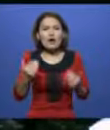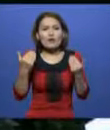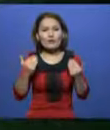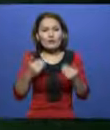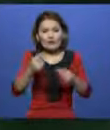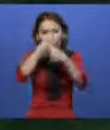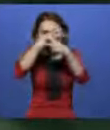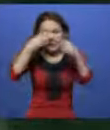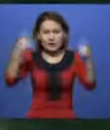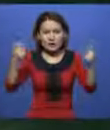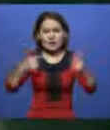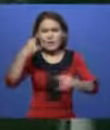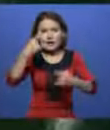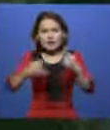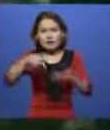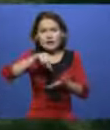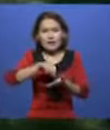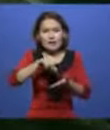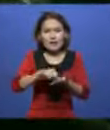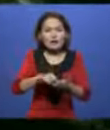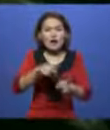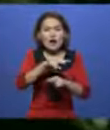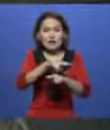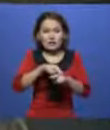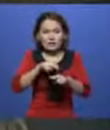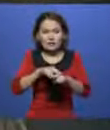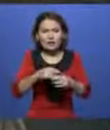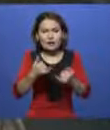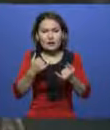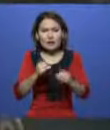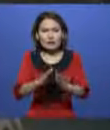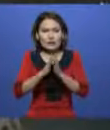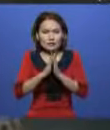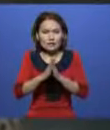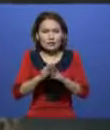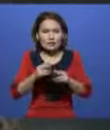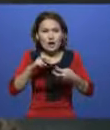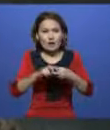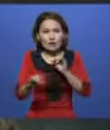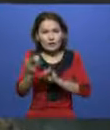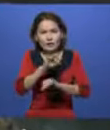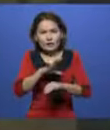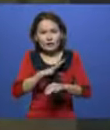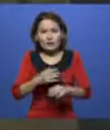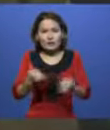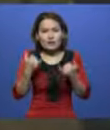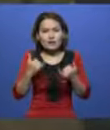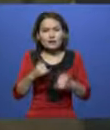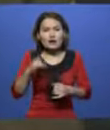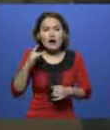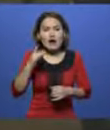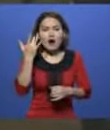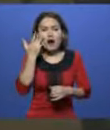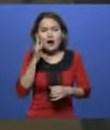Entertainment телевизион арнасына полиция мен азаматтық қорғау мәселелеріне арнап тұңғыш рет сұхбат берді. Ақ үй қожайыны қазіргі күні америкалықтар үшін